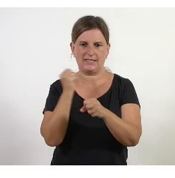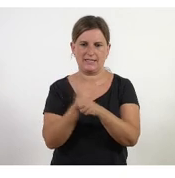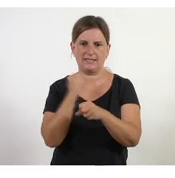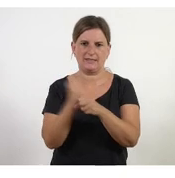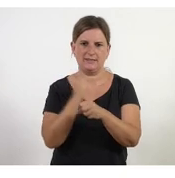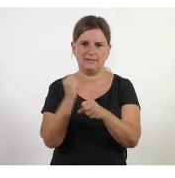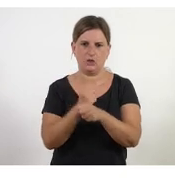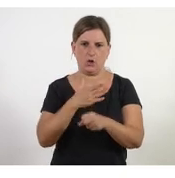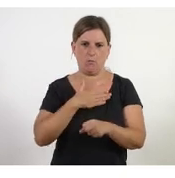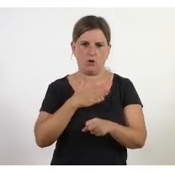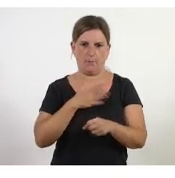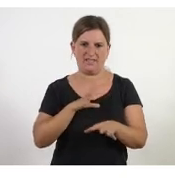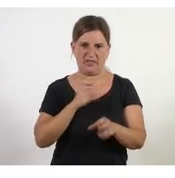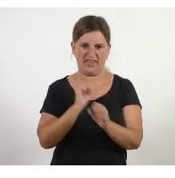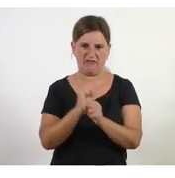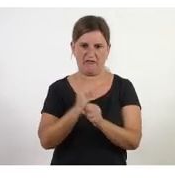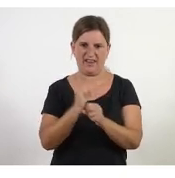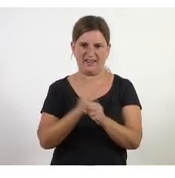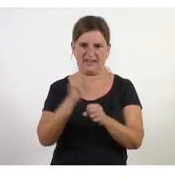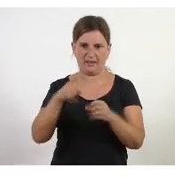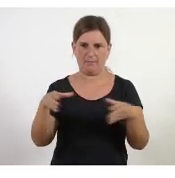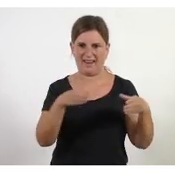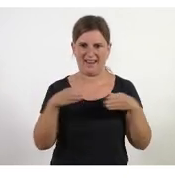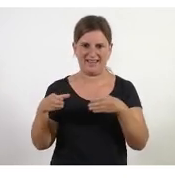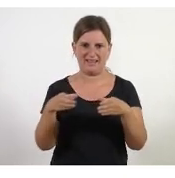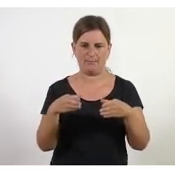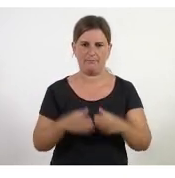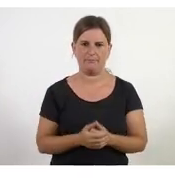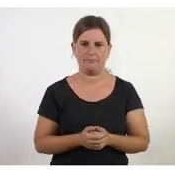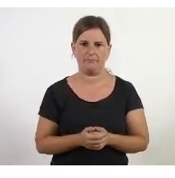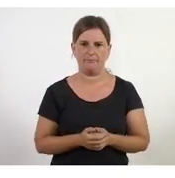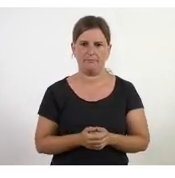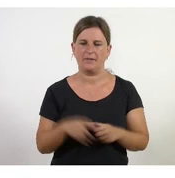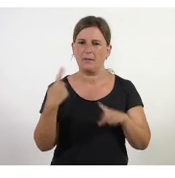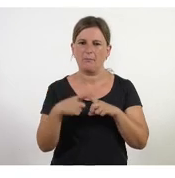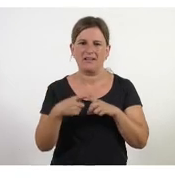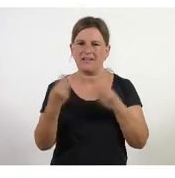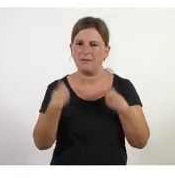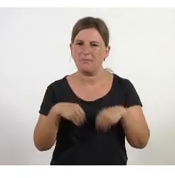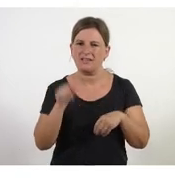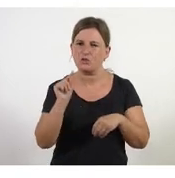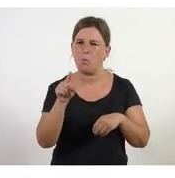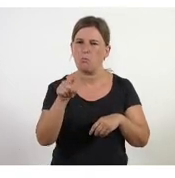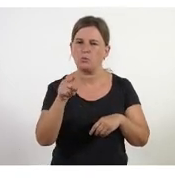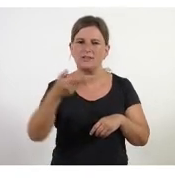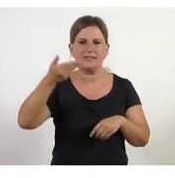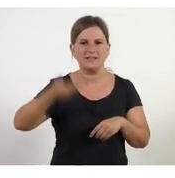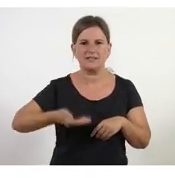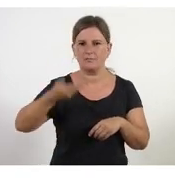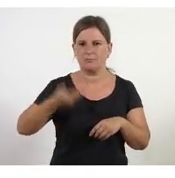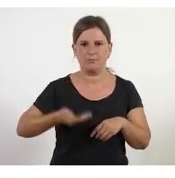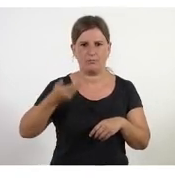de pròpies amb la feina i amb l'equip. Perquè és un dels punts que, de seguida, molt